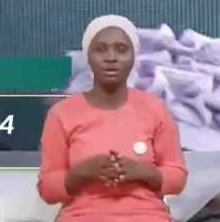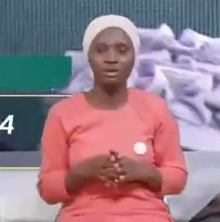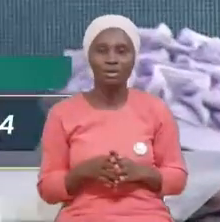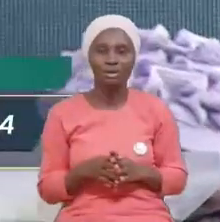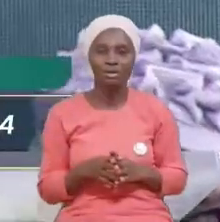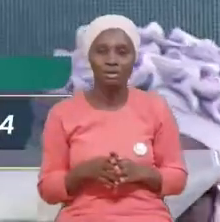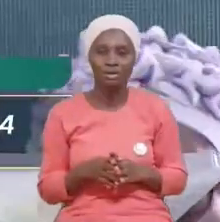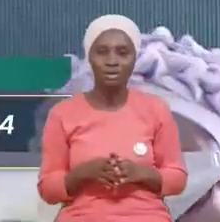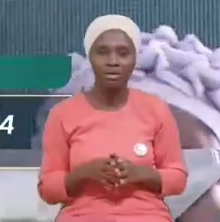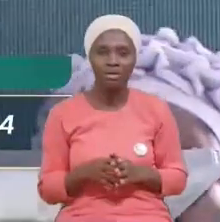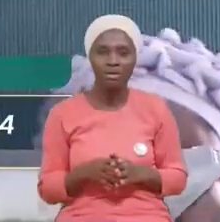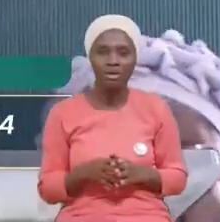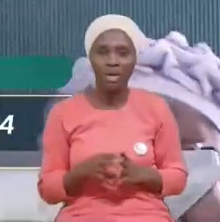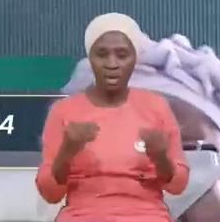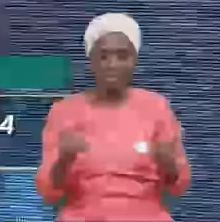Alors Goliath vient,